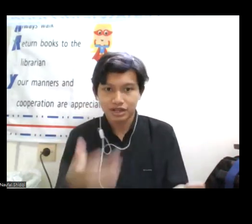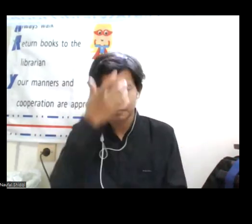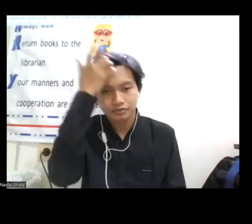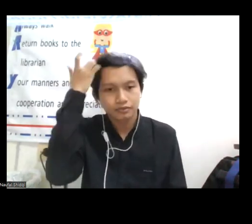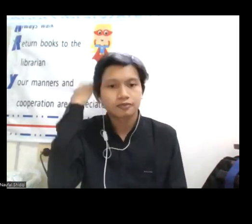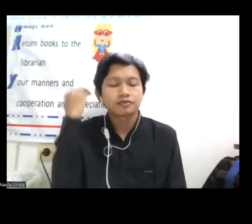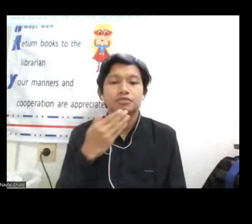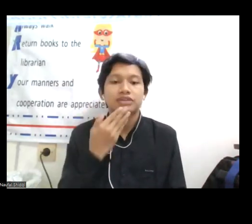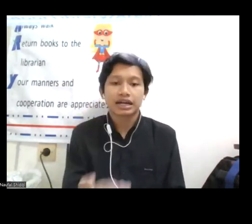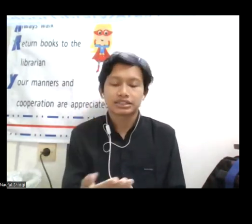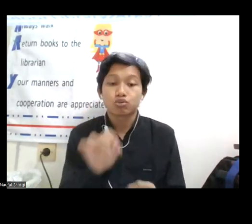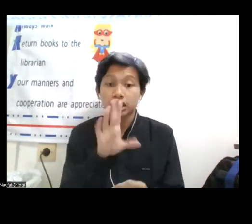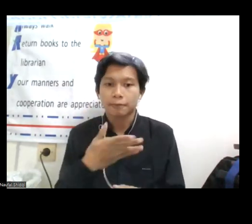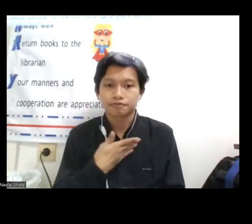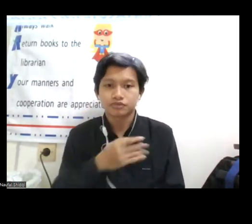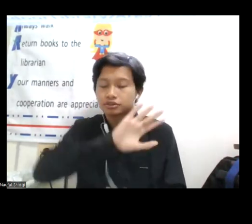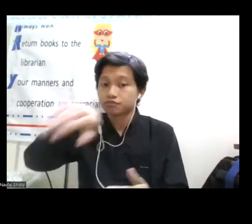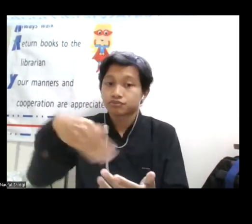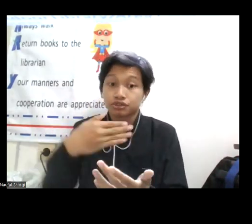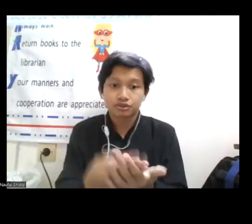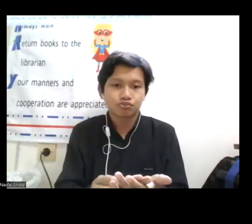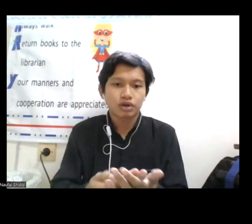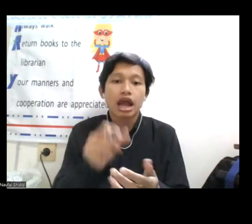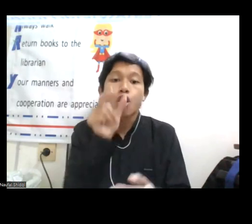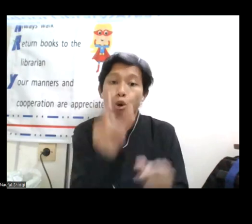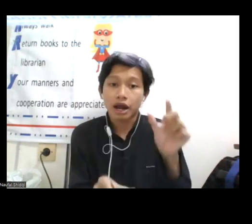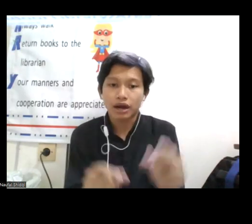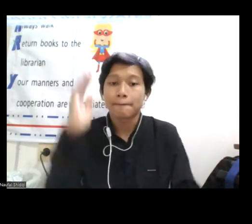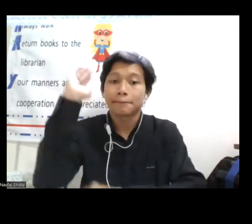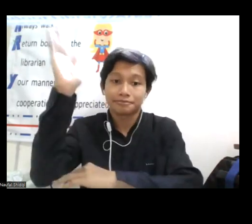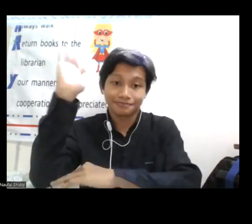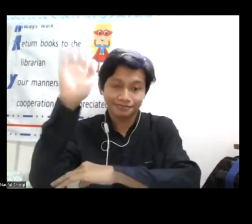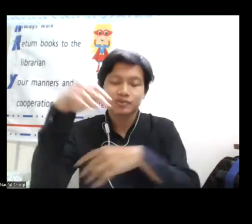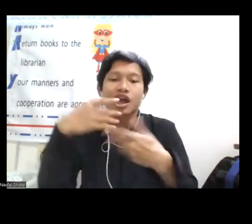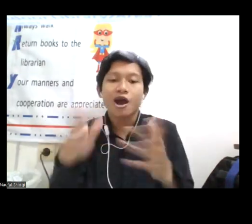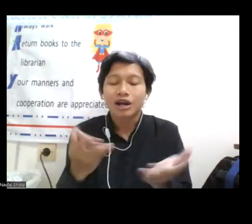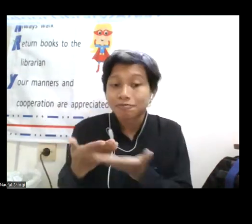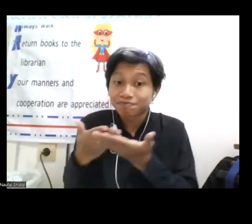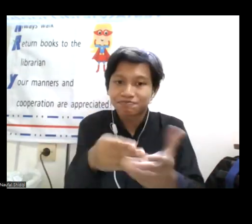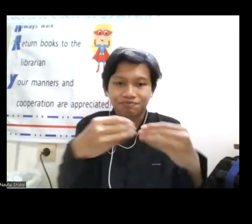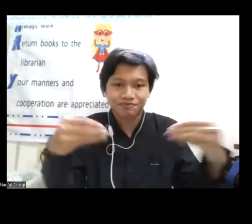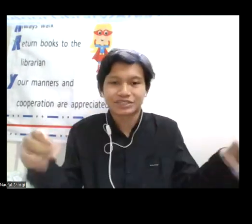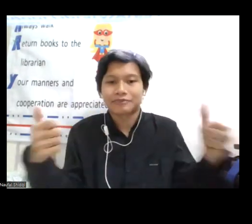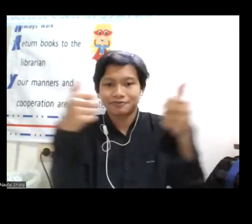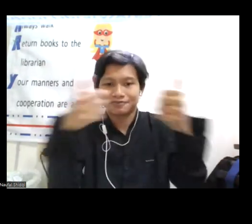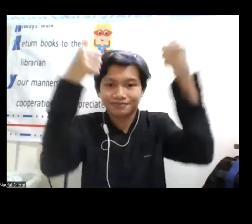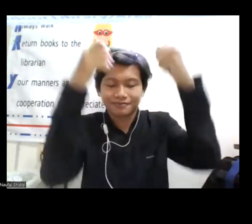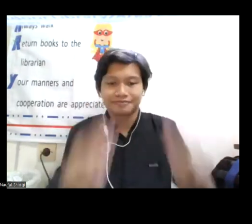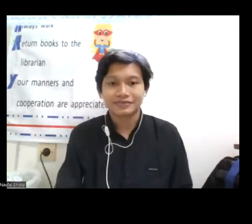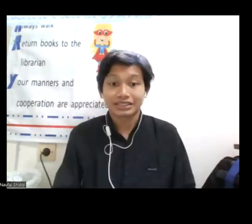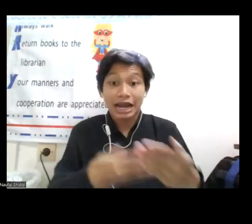saja Terima kasih kami ucapkan kepada mazhab dan juga yang telah memaparkan materi selanjutnya